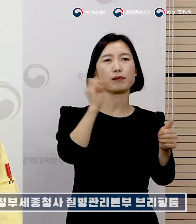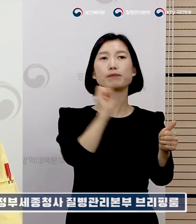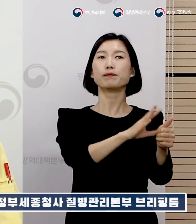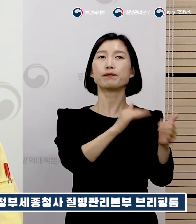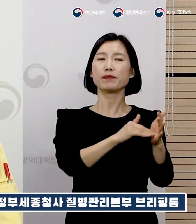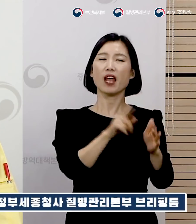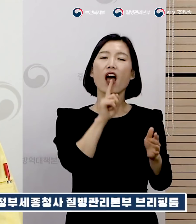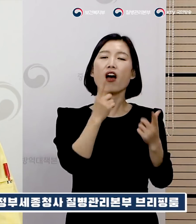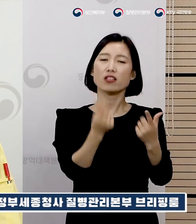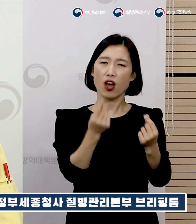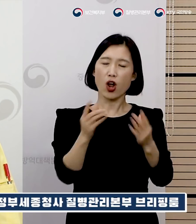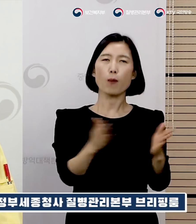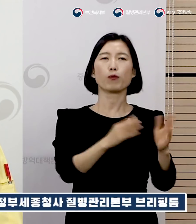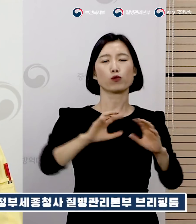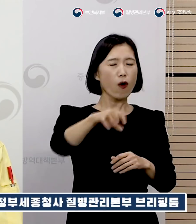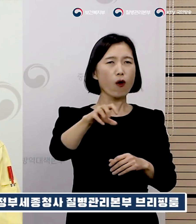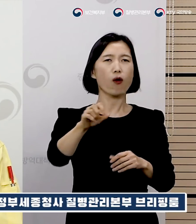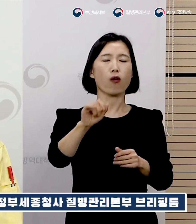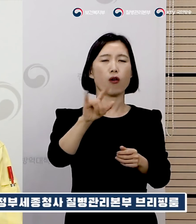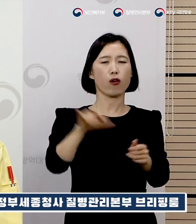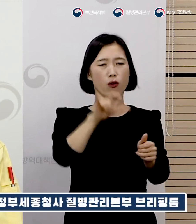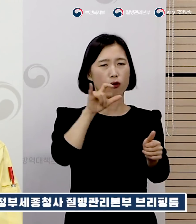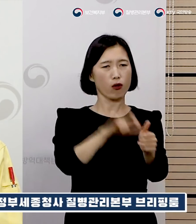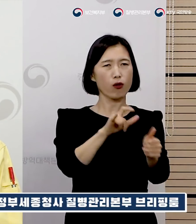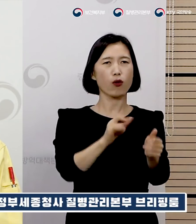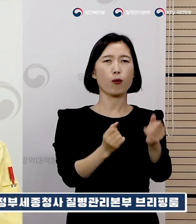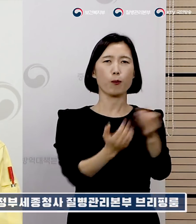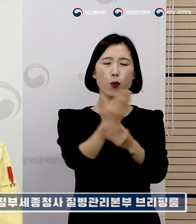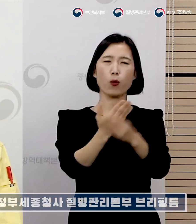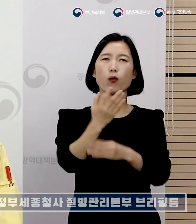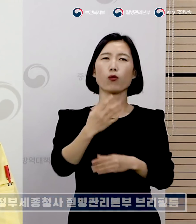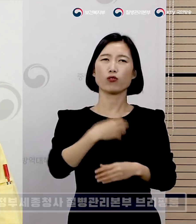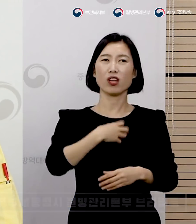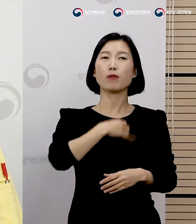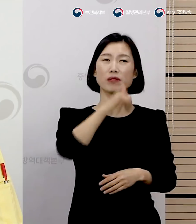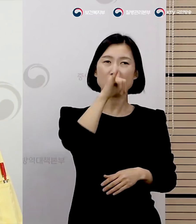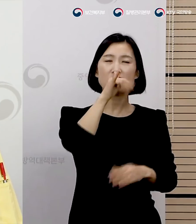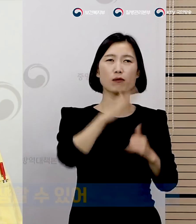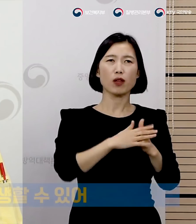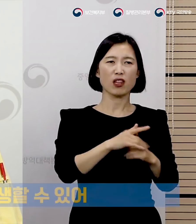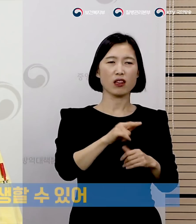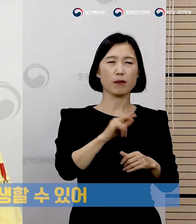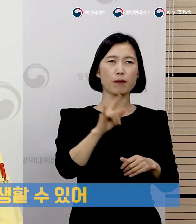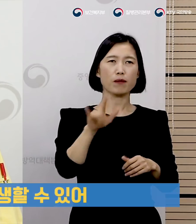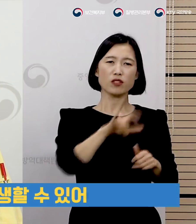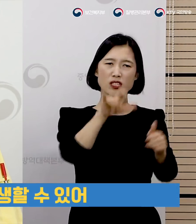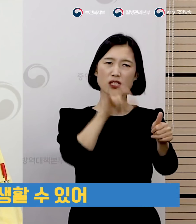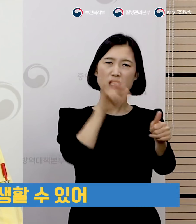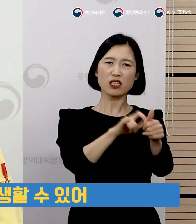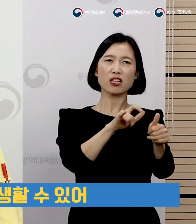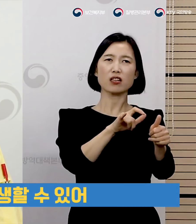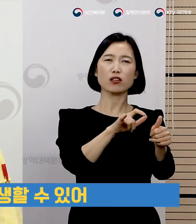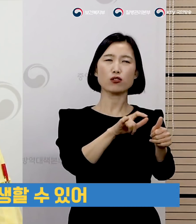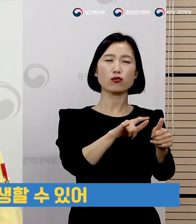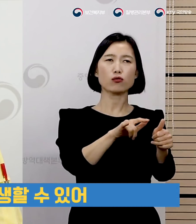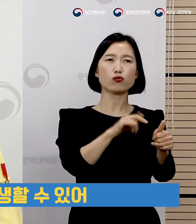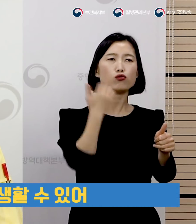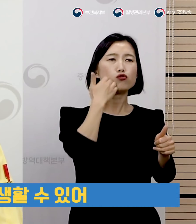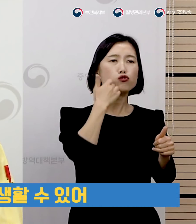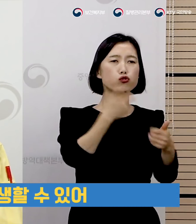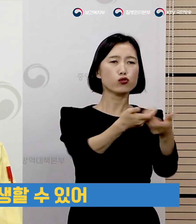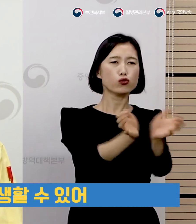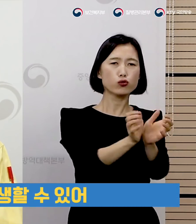국민 여러분들께서도 어디서나 확진자들이 나타나고 있는 상황이라서 누구에게나 또 어느